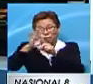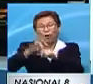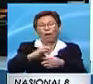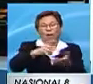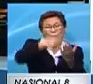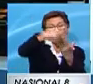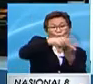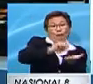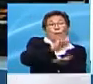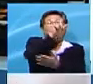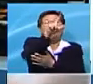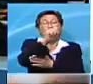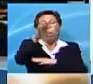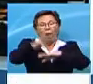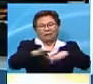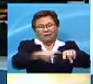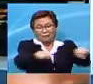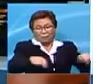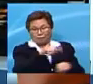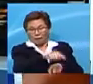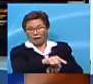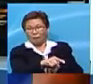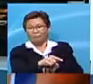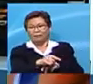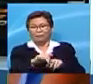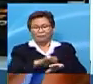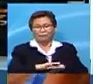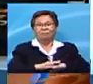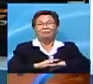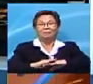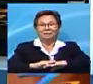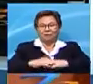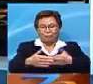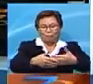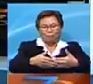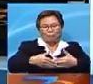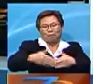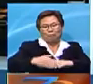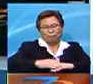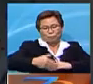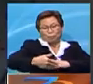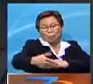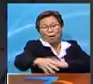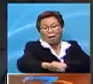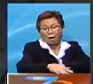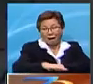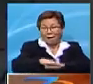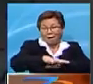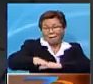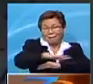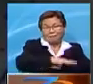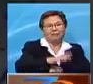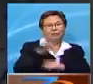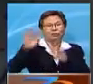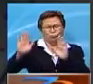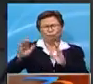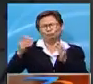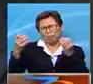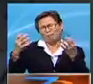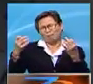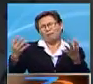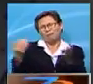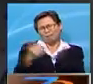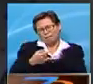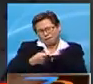mewah yang dibina di atas lokasi yang ditambak. Jelas pengerusinya, Datuk Seri Dr. Ir Mohizam Ibrahim, pihaknya sudah banyak